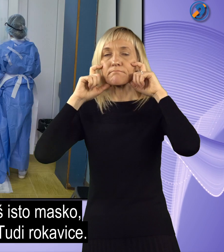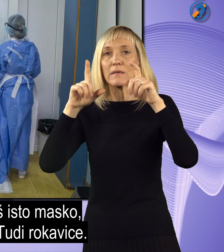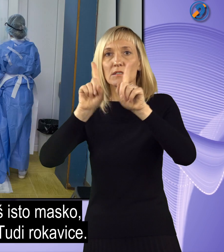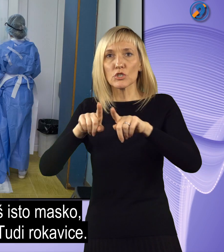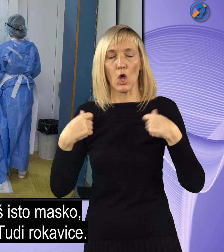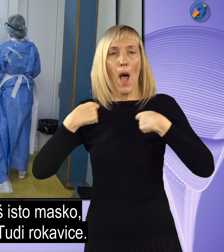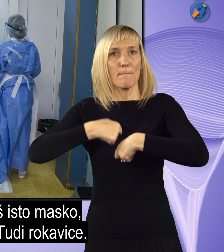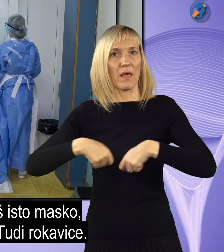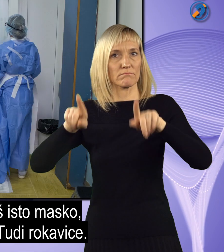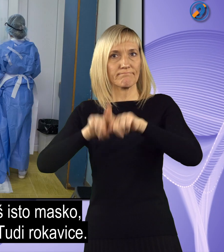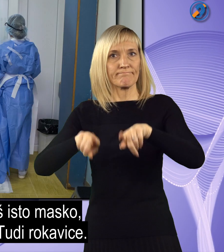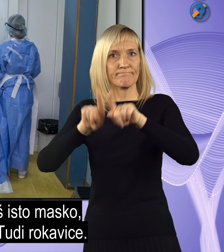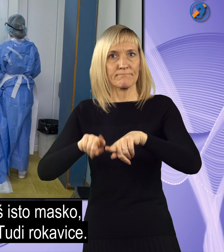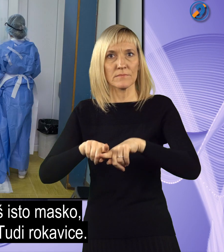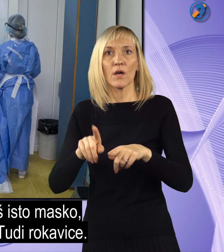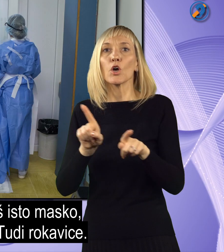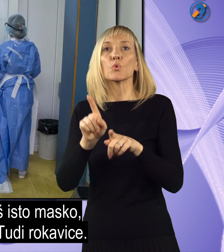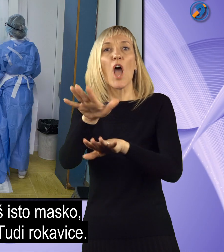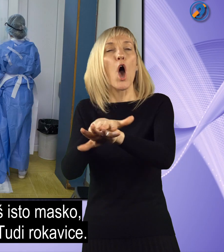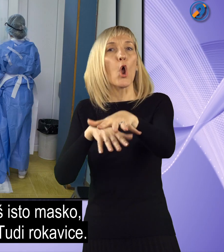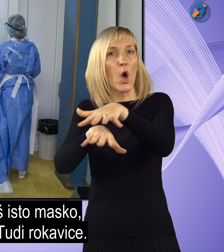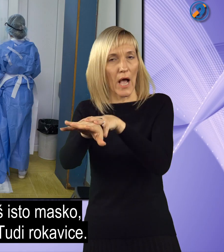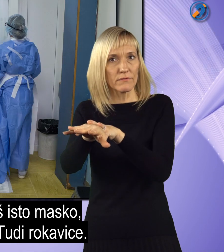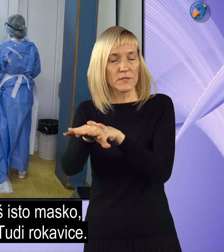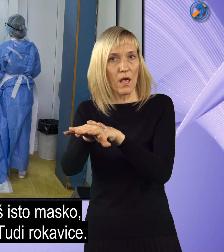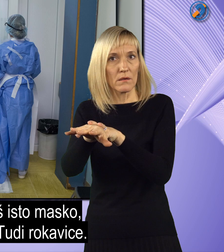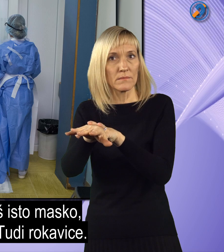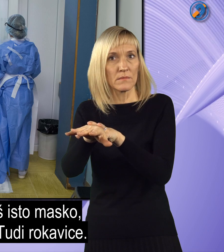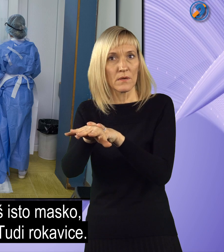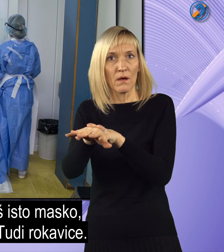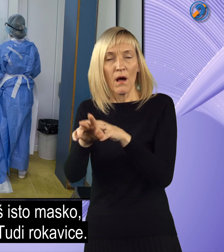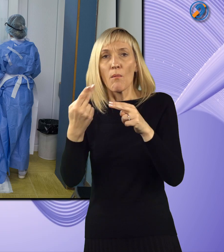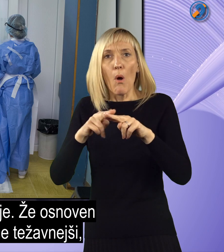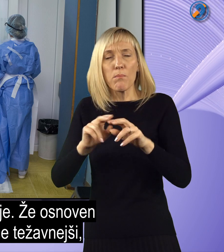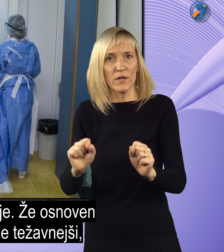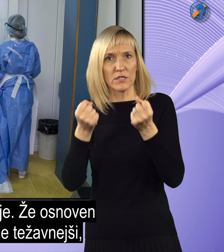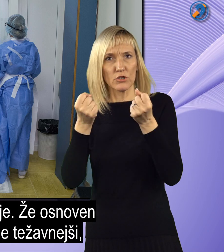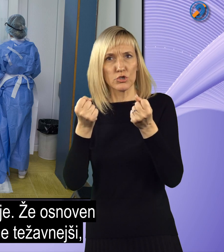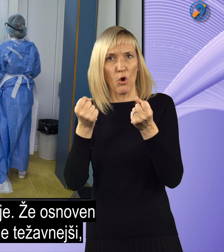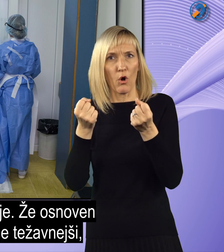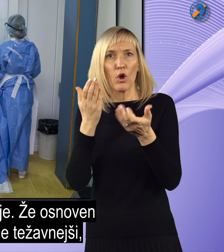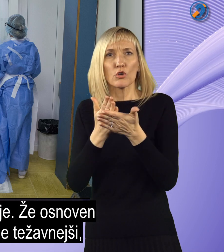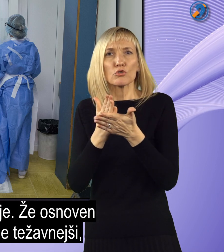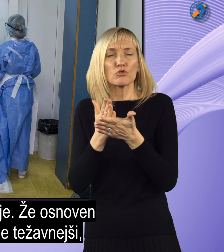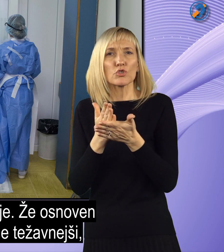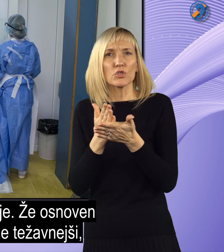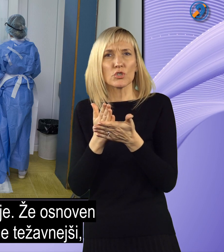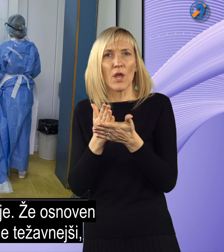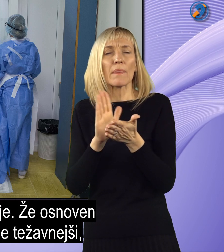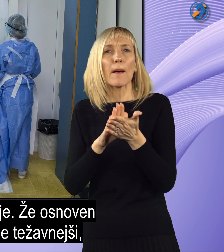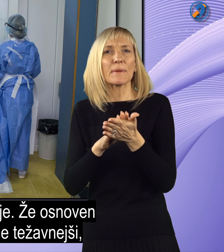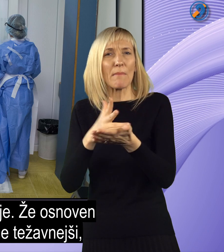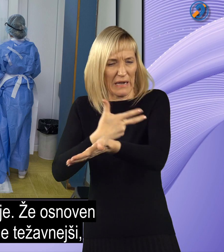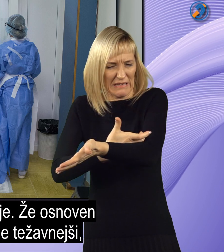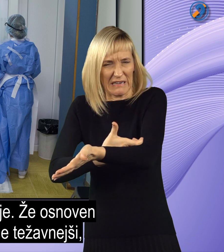očala, plašč, pri vsakem pacientu, tudi rokavice recimo. Delo je pač težje, ker že